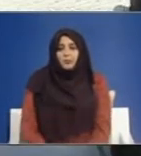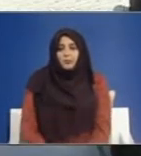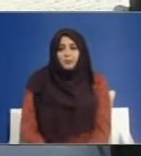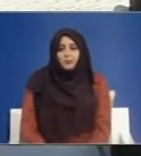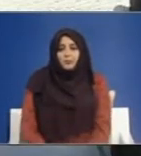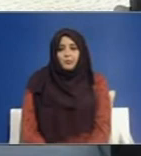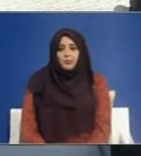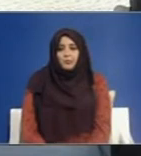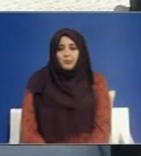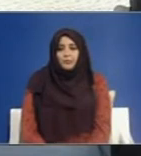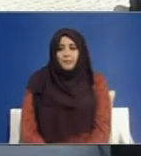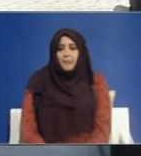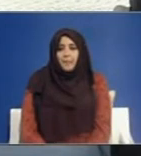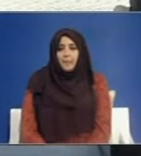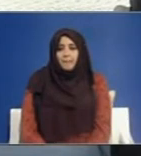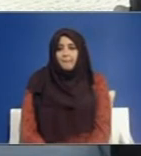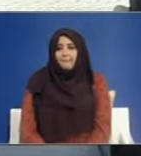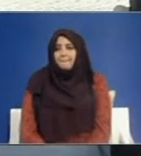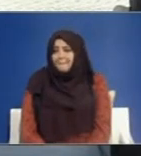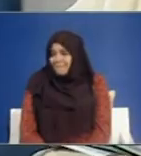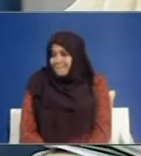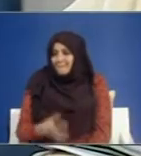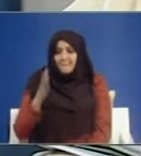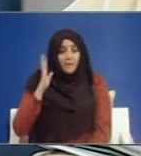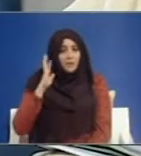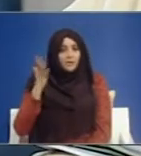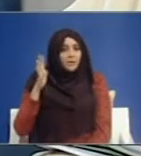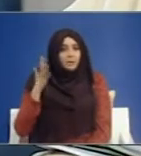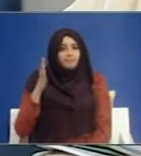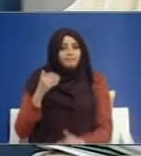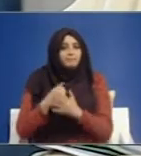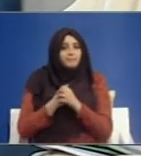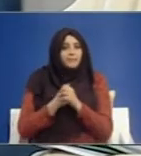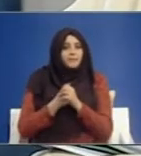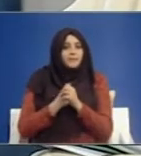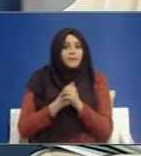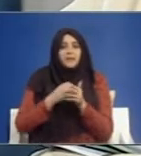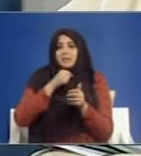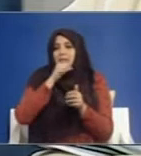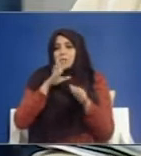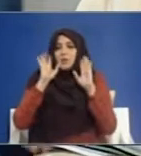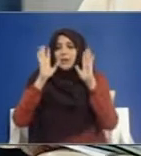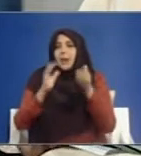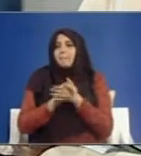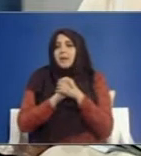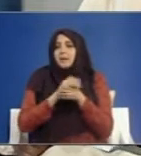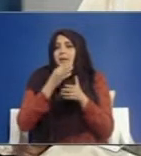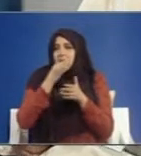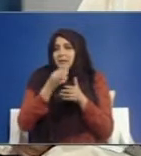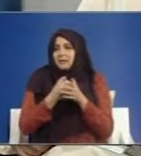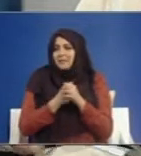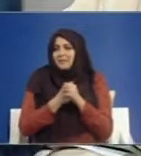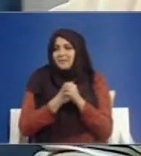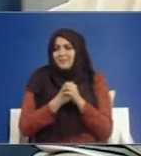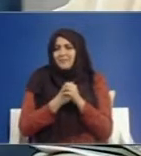بالنسبة لعودة الروح إلى الميت، سيدنا رسول الله صلى الله عليه وسلم أخبرنا أن الروح لا تعود إلا